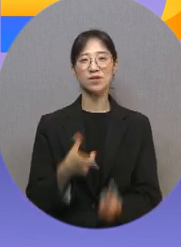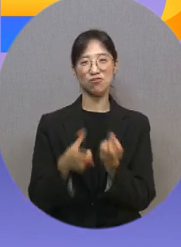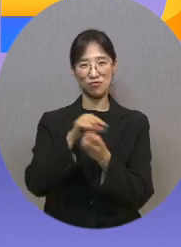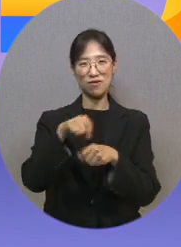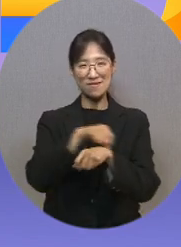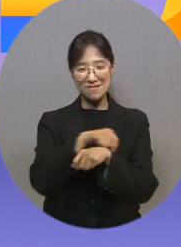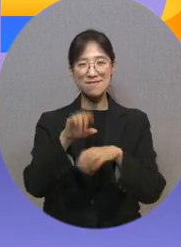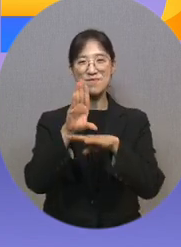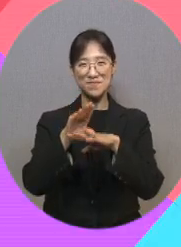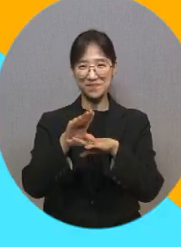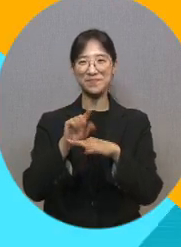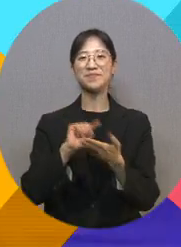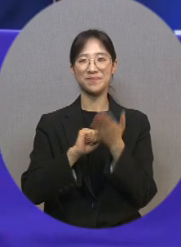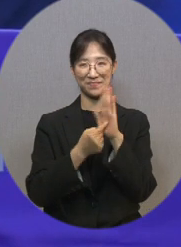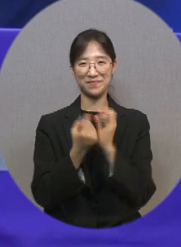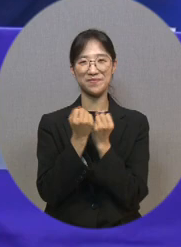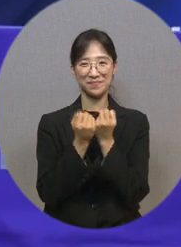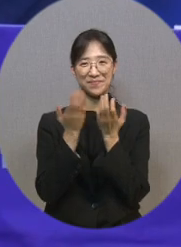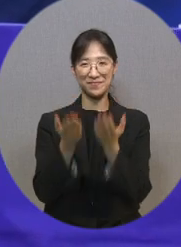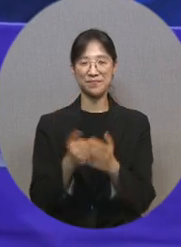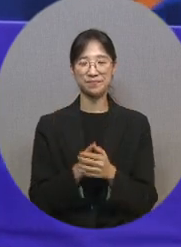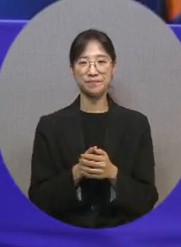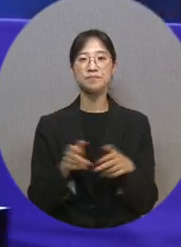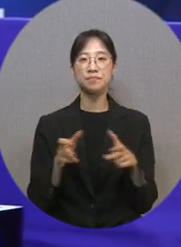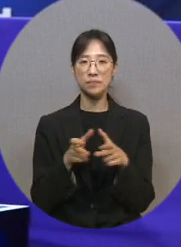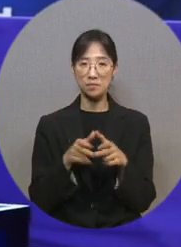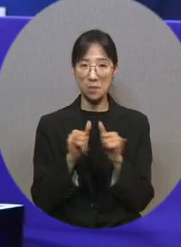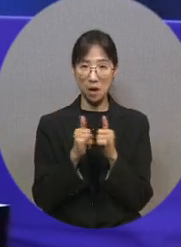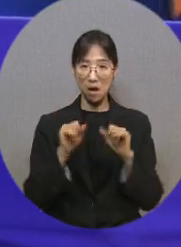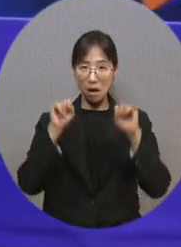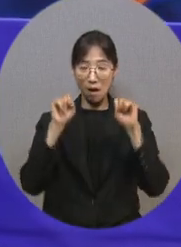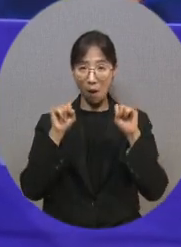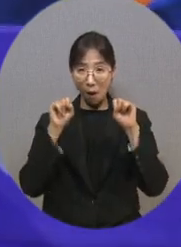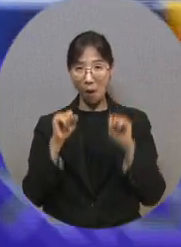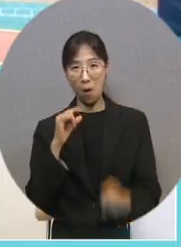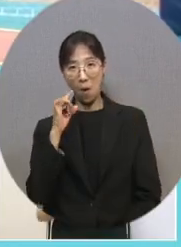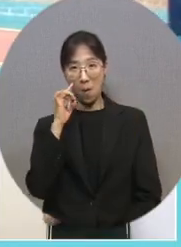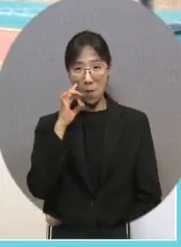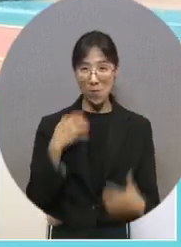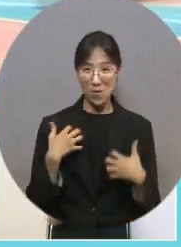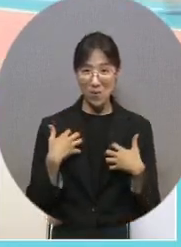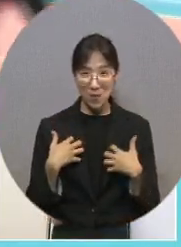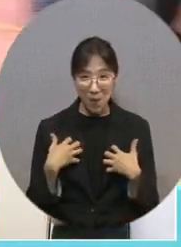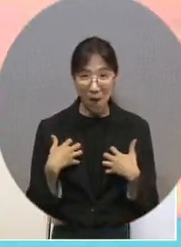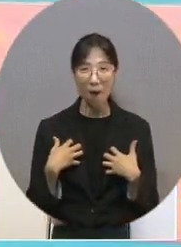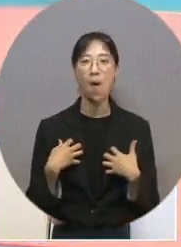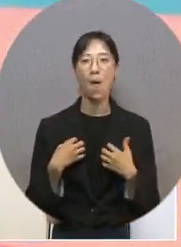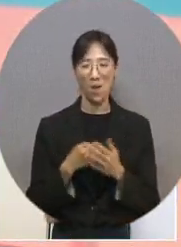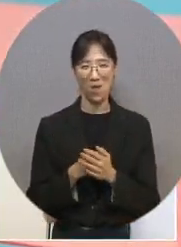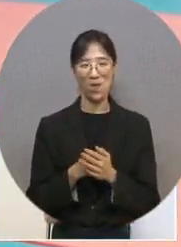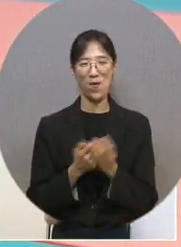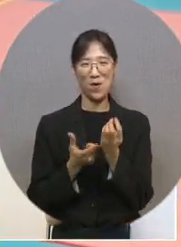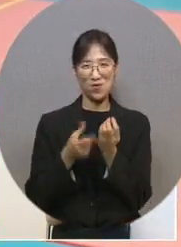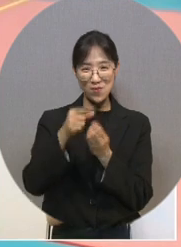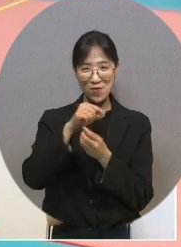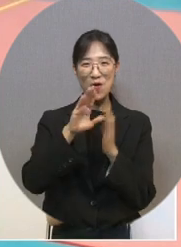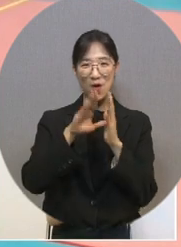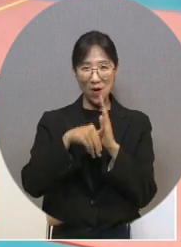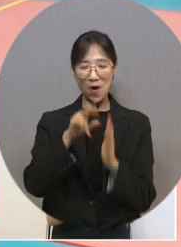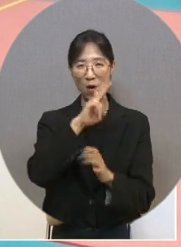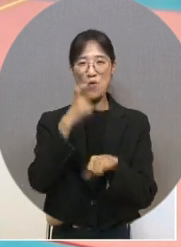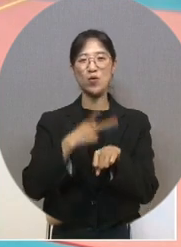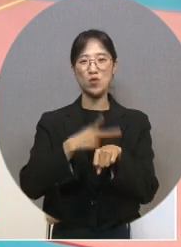프로그램 안내입니다. 장애인 스포츠가 이렇게 박진감 넘쳤다고요? 추석 명절 오후